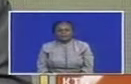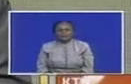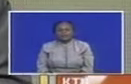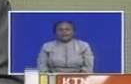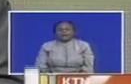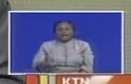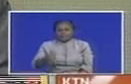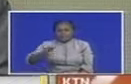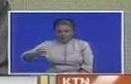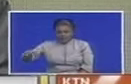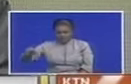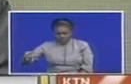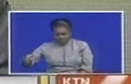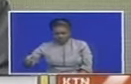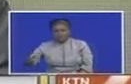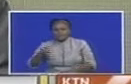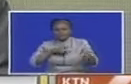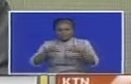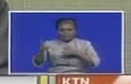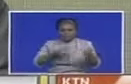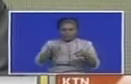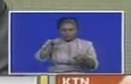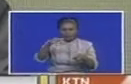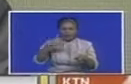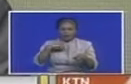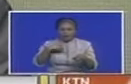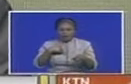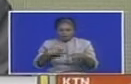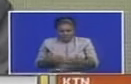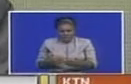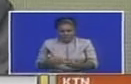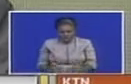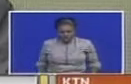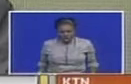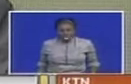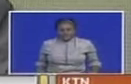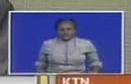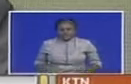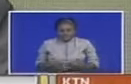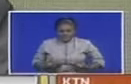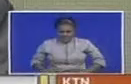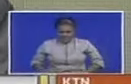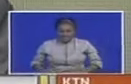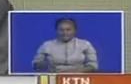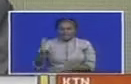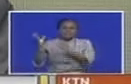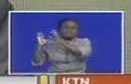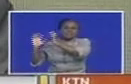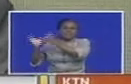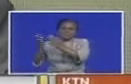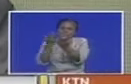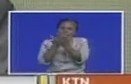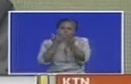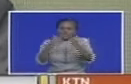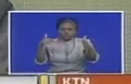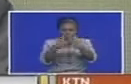Kwingineko, kaunti inayoenziwa mno na watalii huenda kapata pigo kwa wapenzi wa mavazi ya wazi. Bunge la kaunti ya Kilifi limependekeza mswada wa kupiga